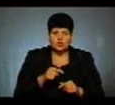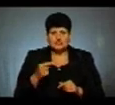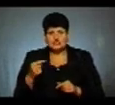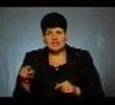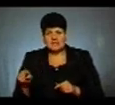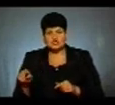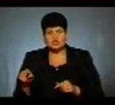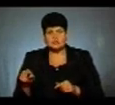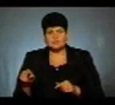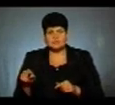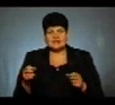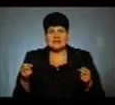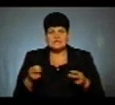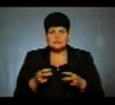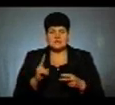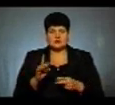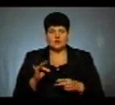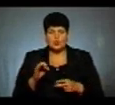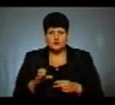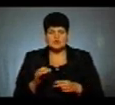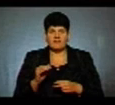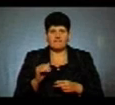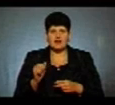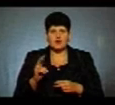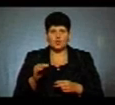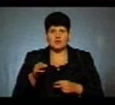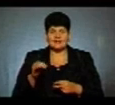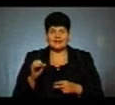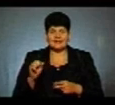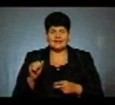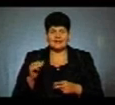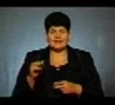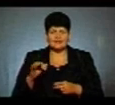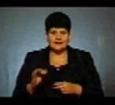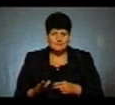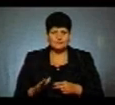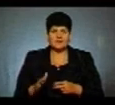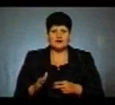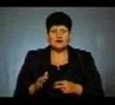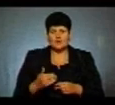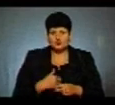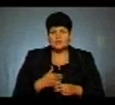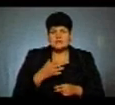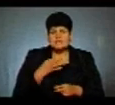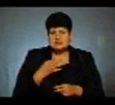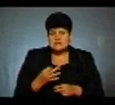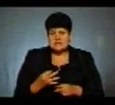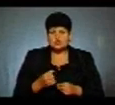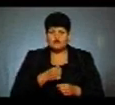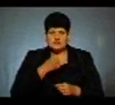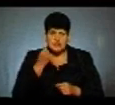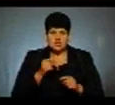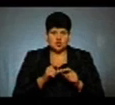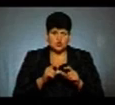інший спецкурс, факультатив. Хочу, до речі, так сказати, що у старшій